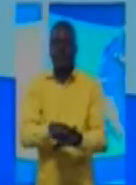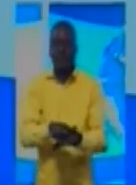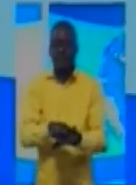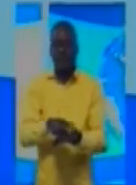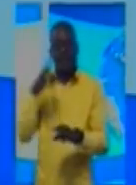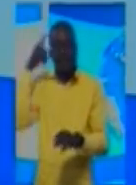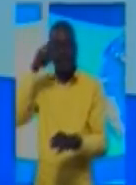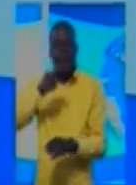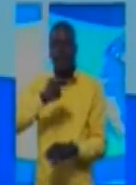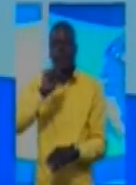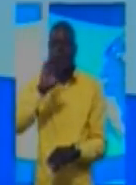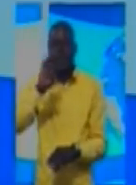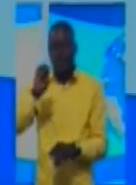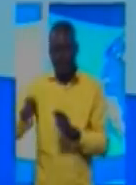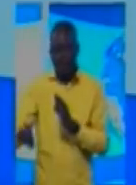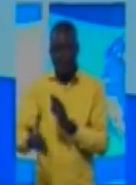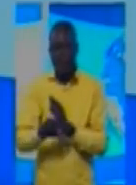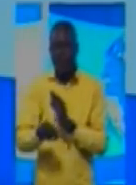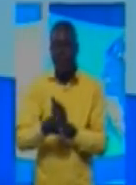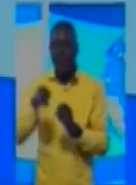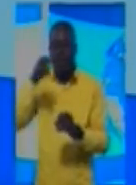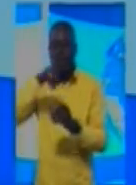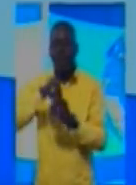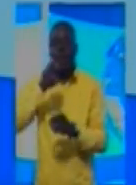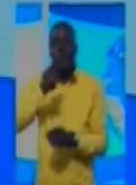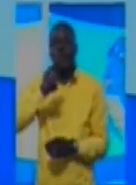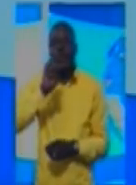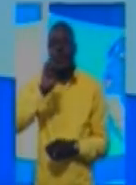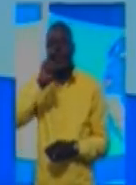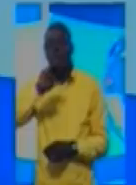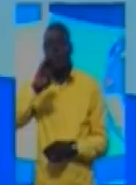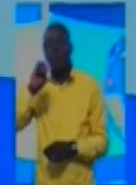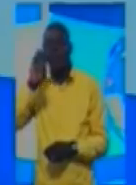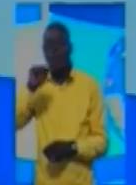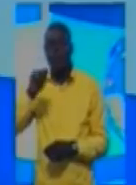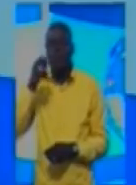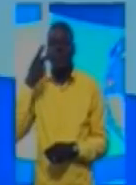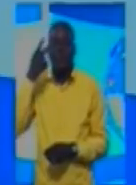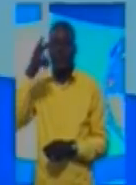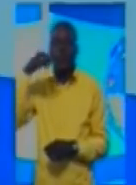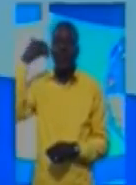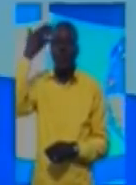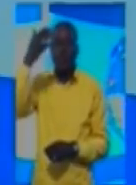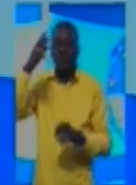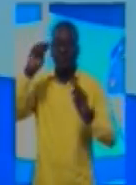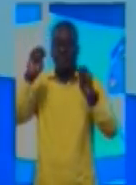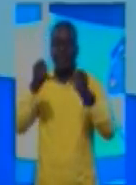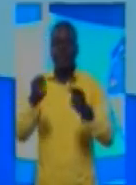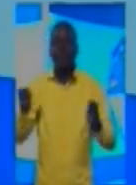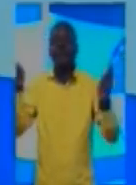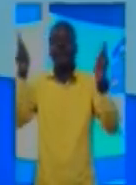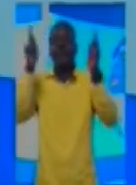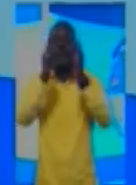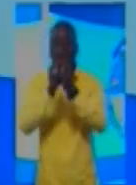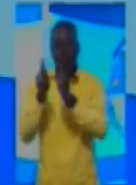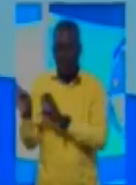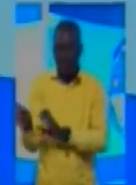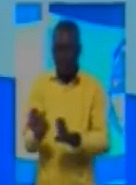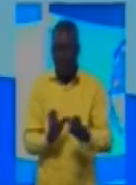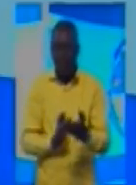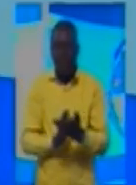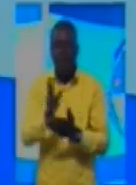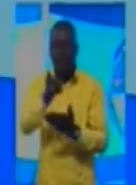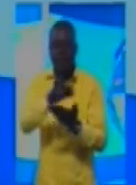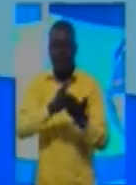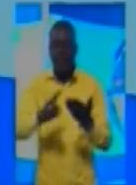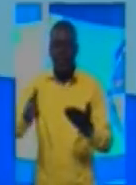Convergence macroéconomique au sein de l'UEMOA, état des lieux et perspectives, c'est le thème d'une rencontre initiée par le département